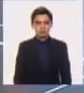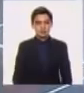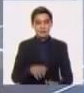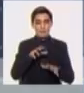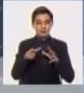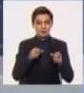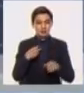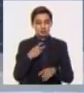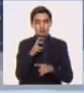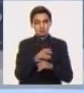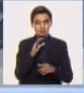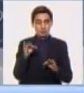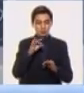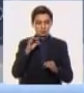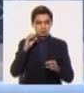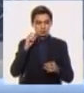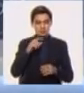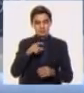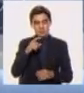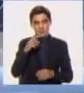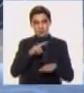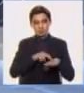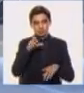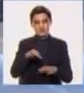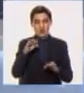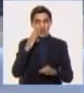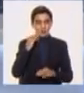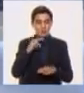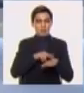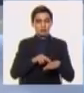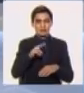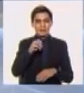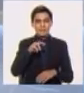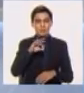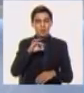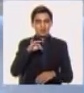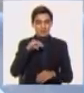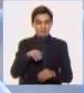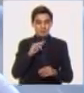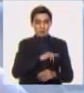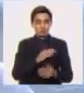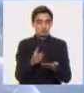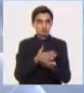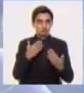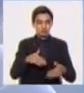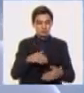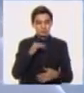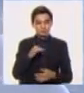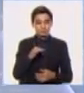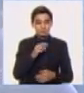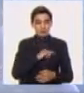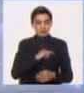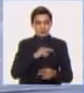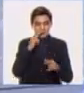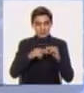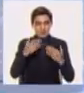Массажға барам деп, басы дауға қалған полиция қызметкерін Алматы полиция департаменті қызметінен босатыпты. Осы қызметінен